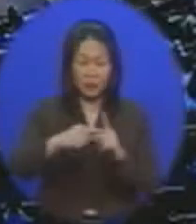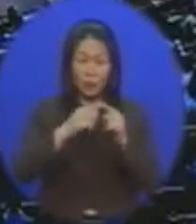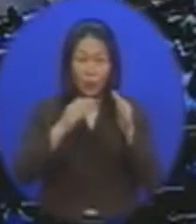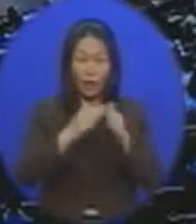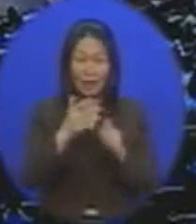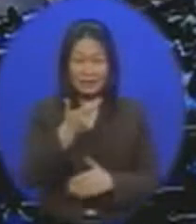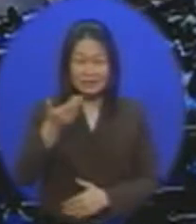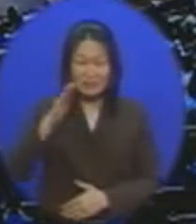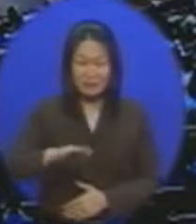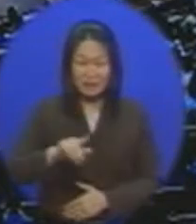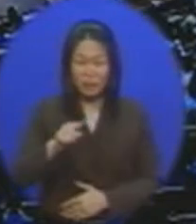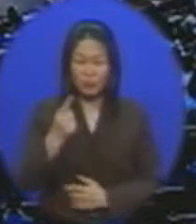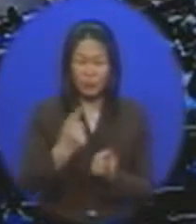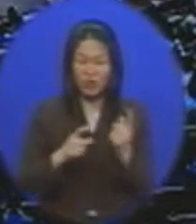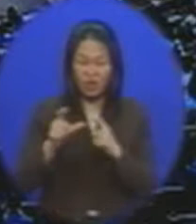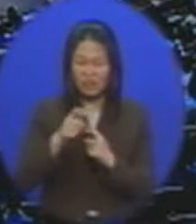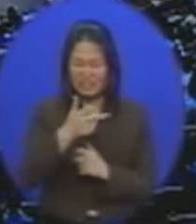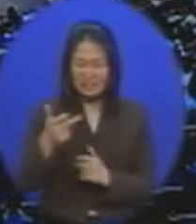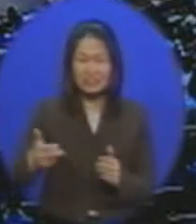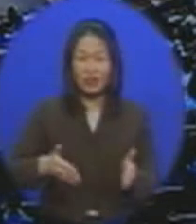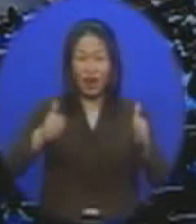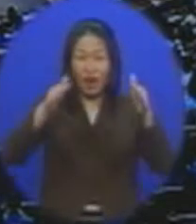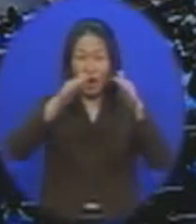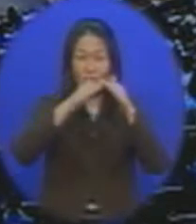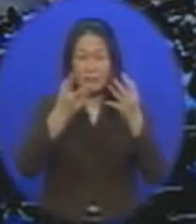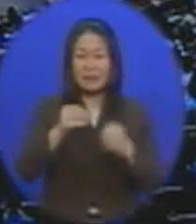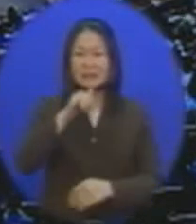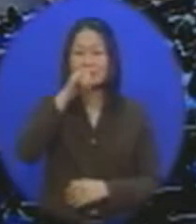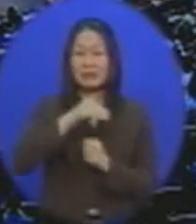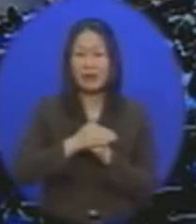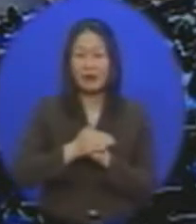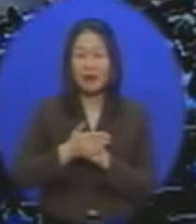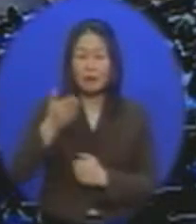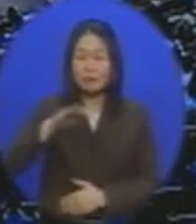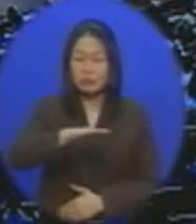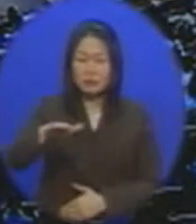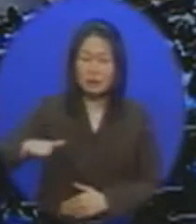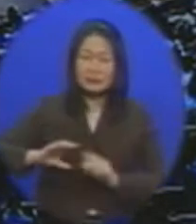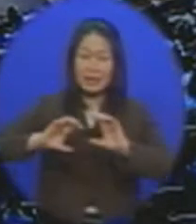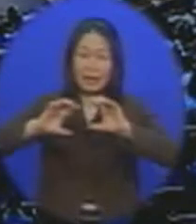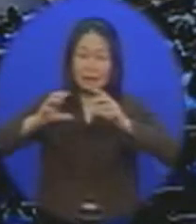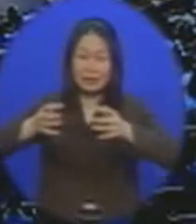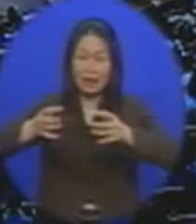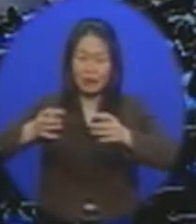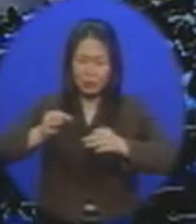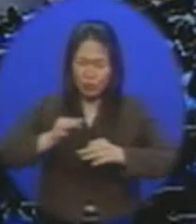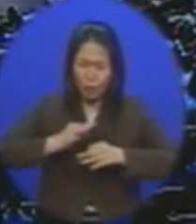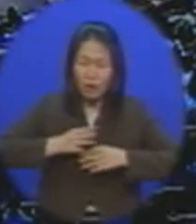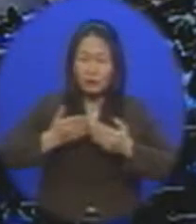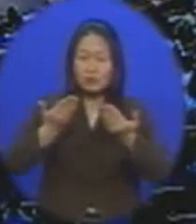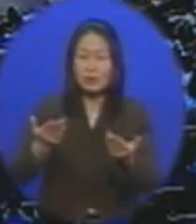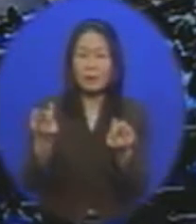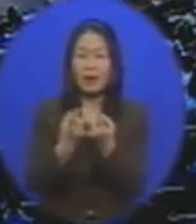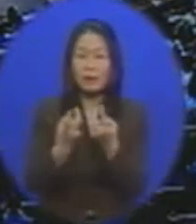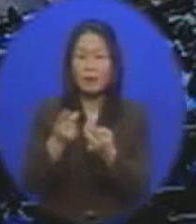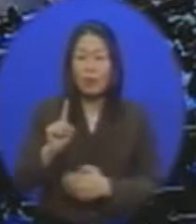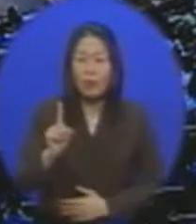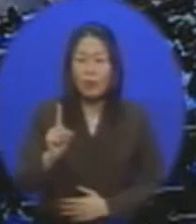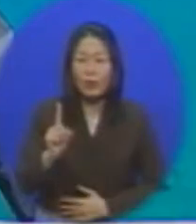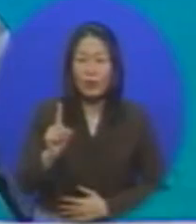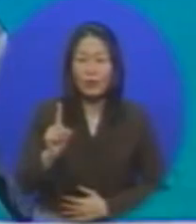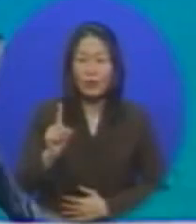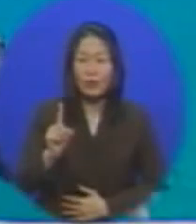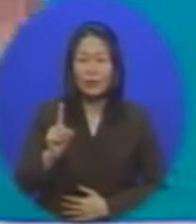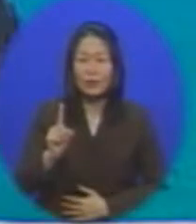훨씬 큰 건물 많아요 우리가 세상에 재상을 놀래킬 수 있는게 뭐가 있나요